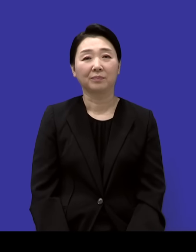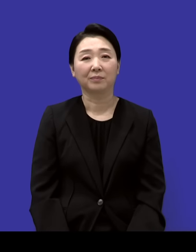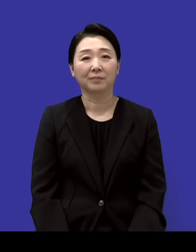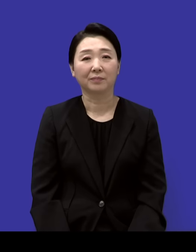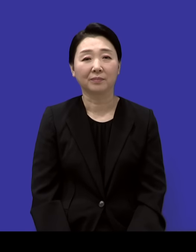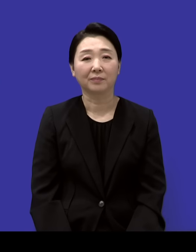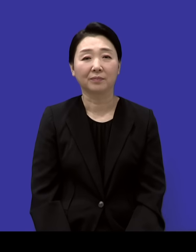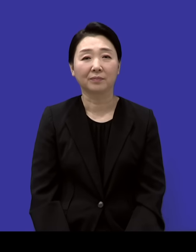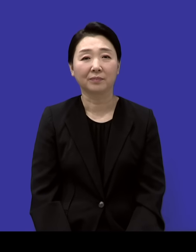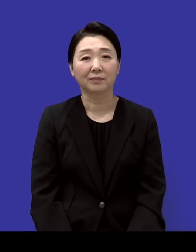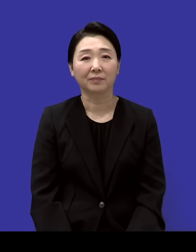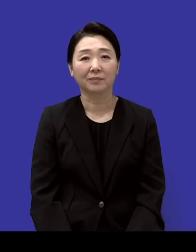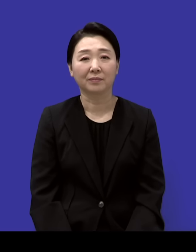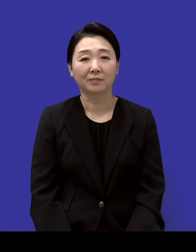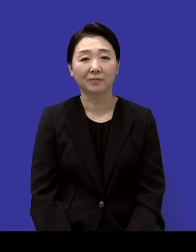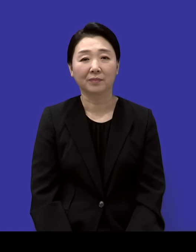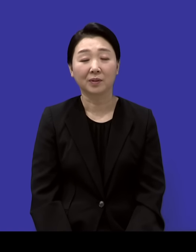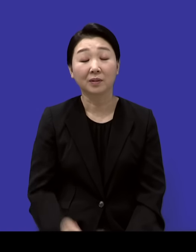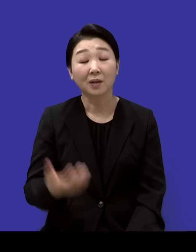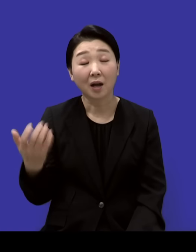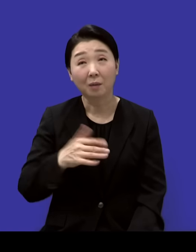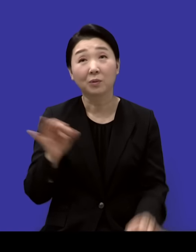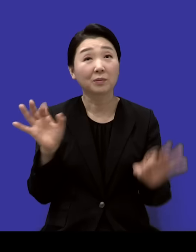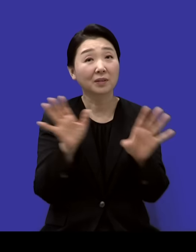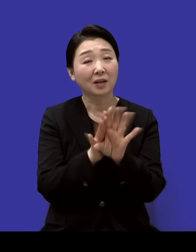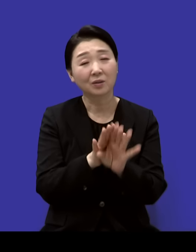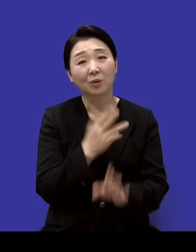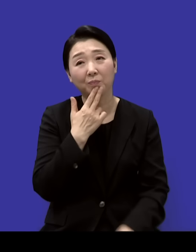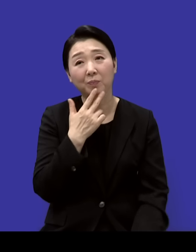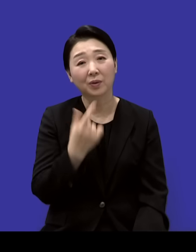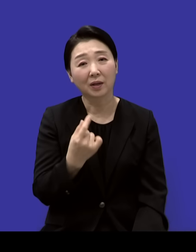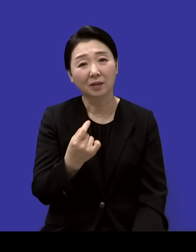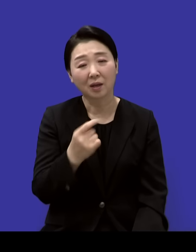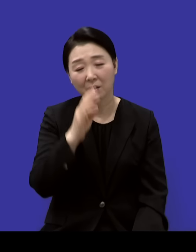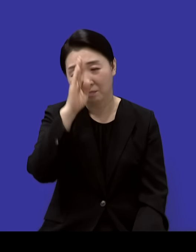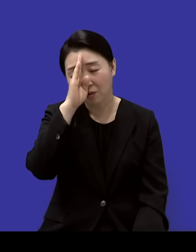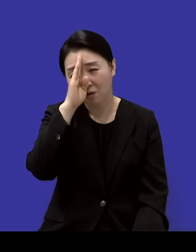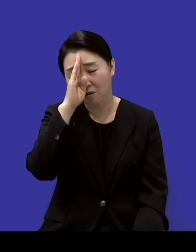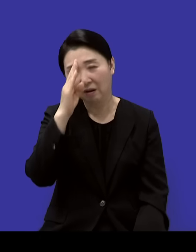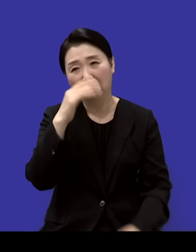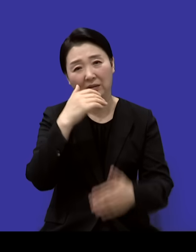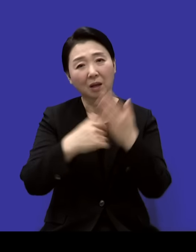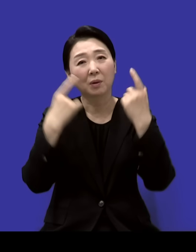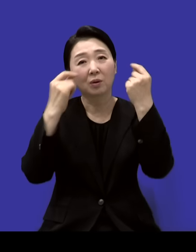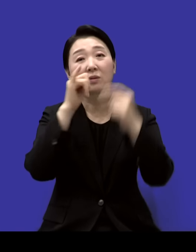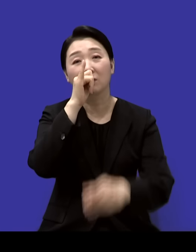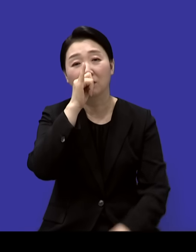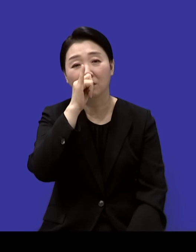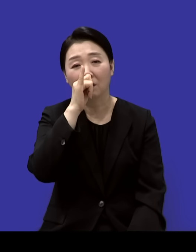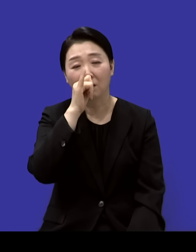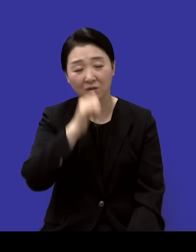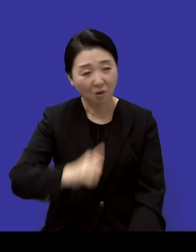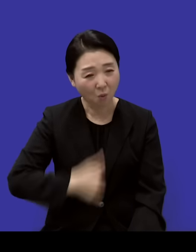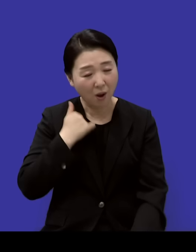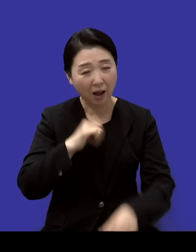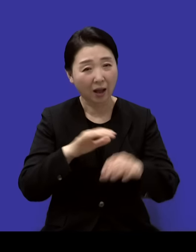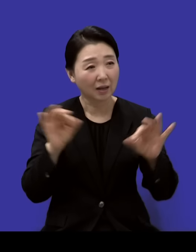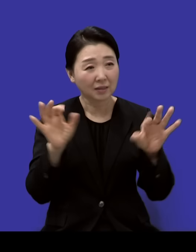토해내면서 그 아픔이 사라지지는 않았어요. 예, 질병은 예, 예. 여전히 있는데 그게 노여움이 사라지고